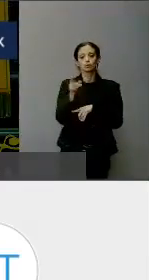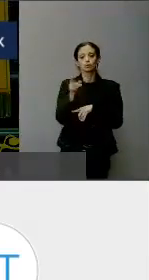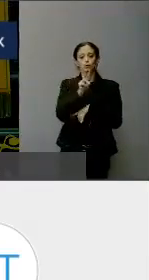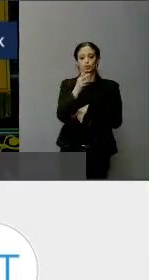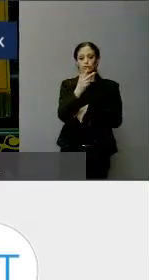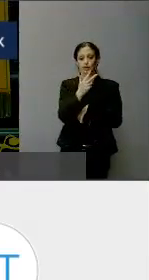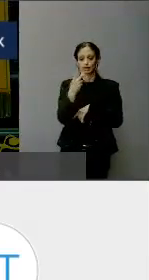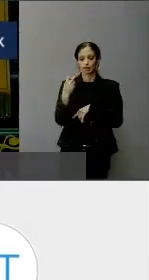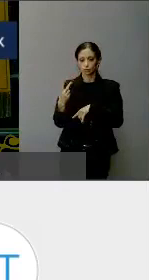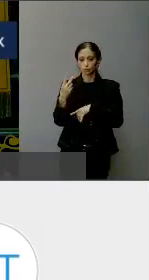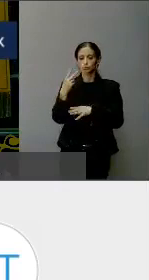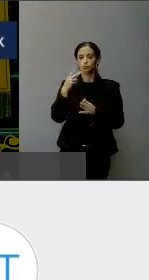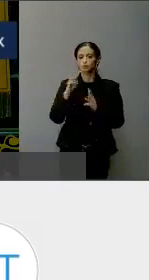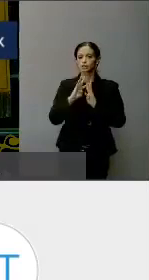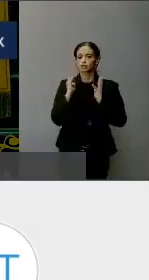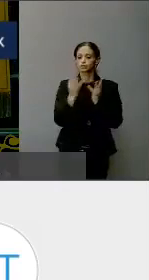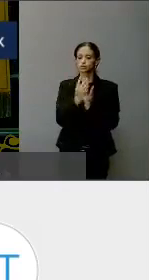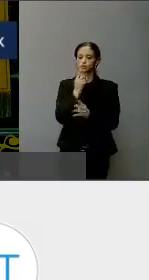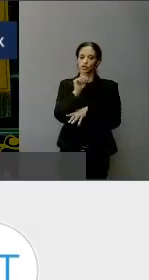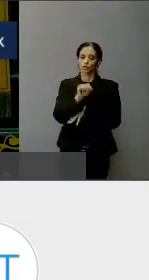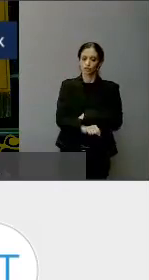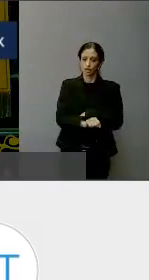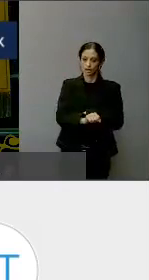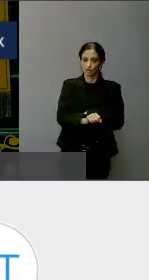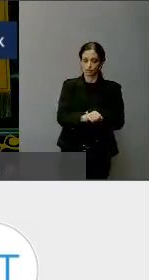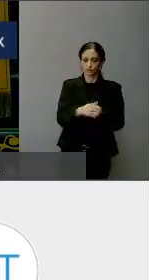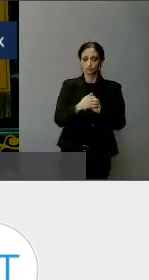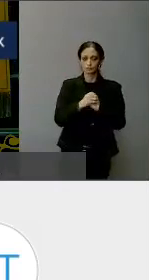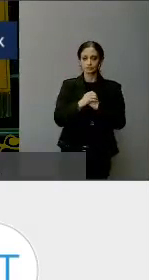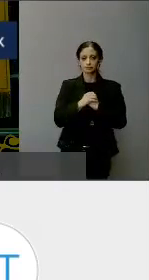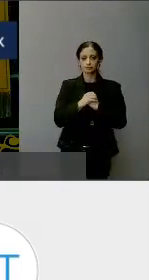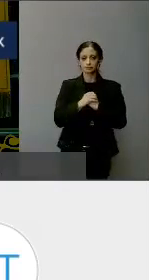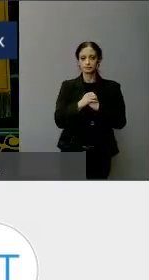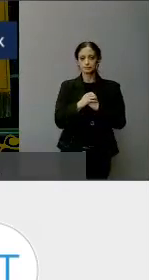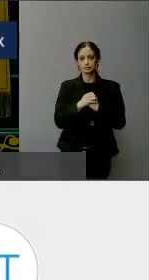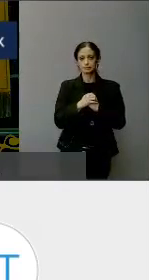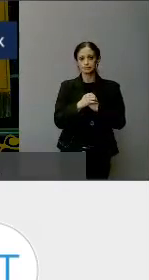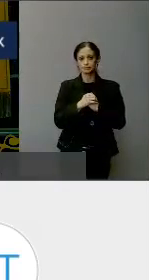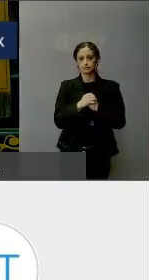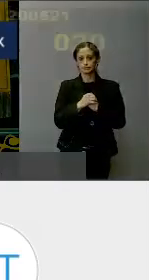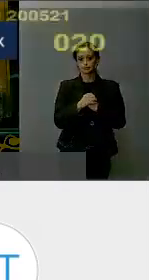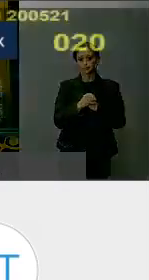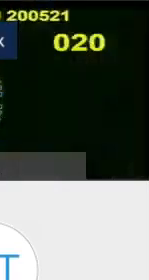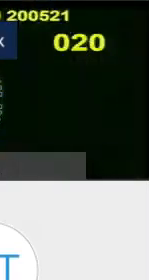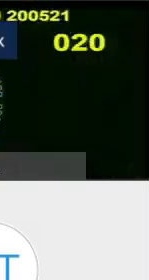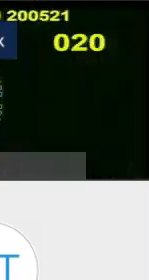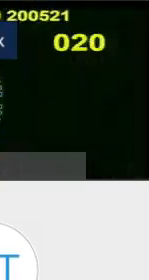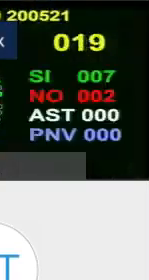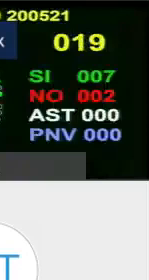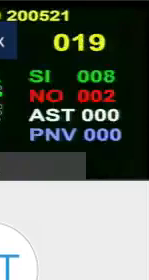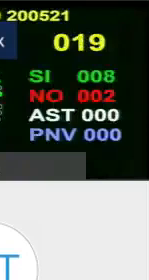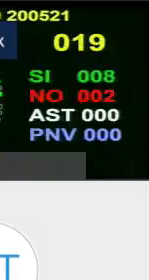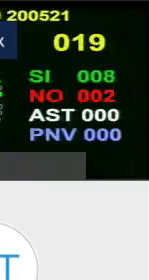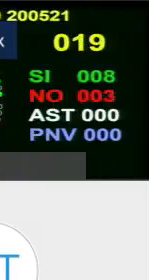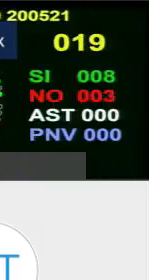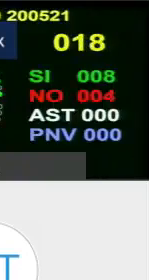con parere contrario della giunta si vota